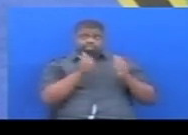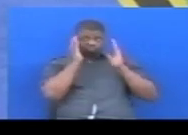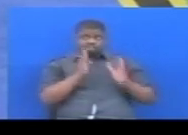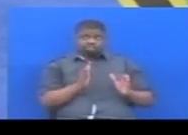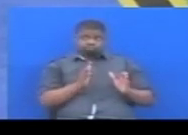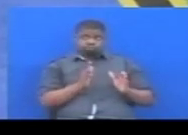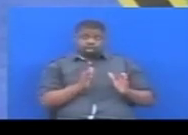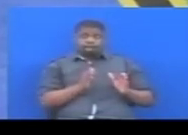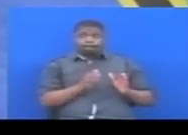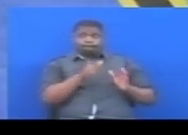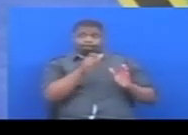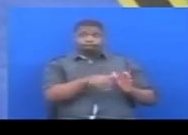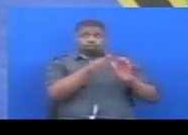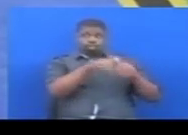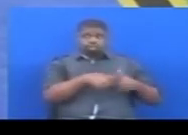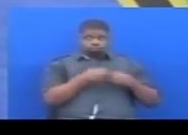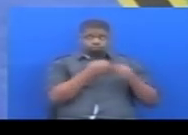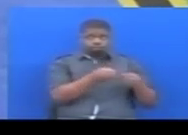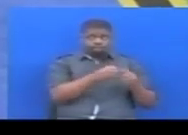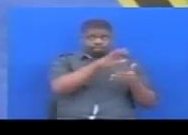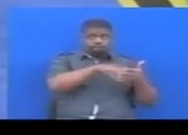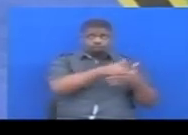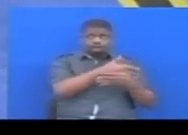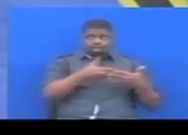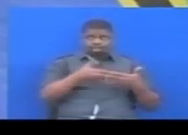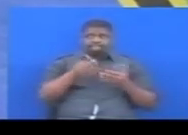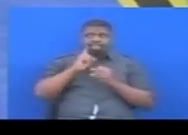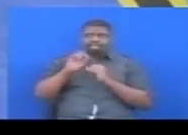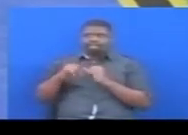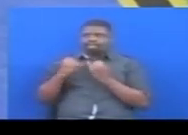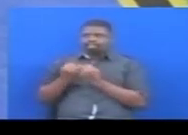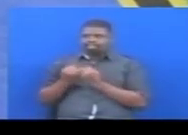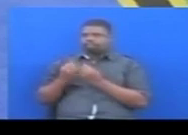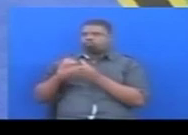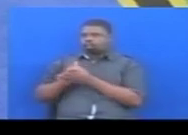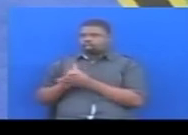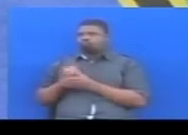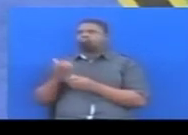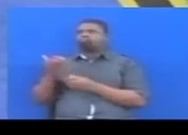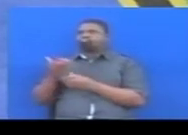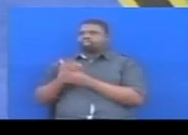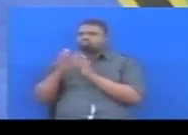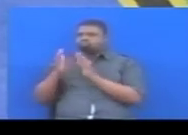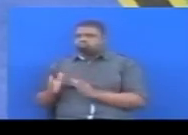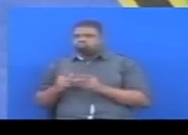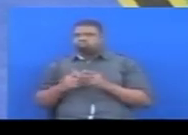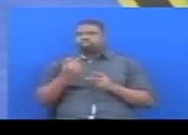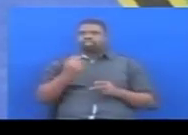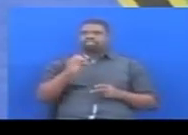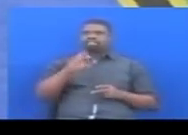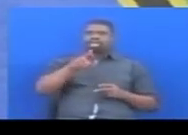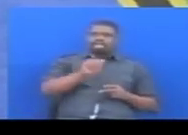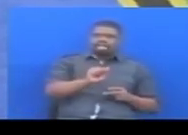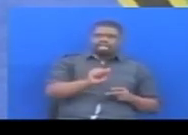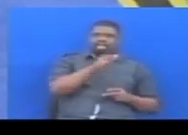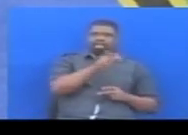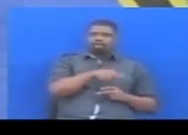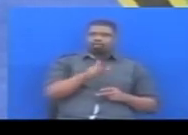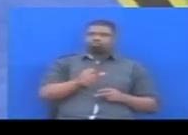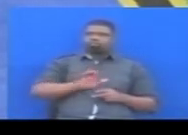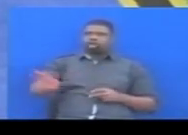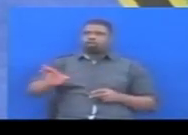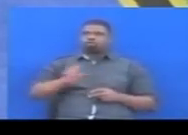tutampa jedwali la kuonyesha kila taasisi ya muungano, iwe benki kuu, iwe TCRA, na watu ulionao wa Zanzibari na